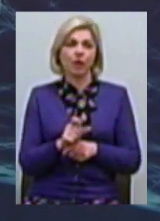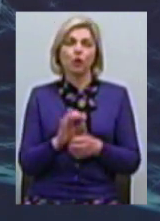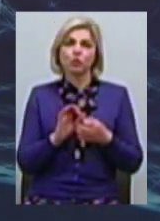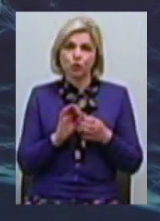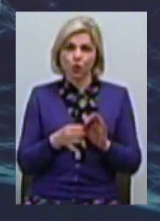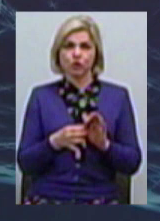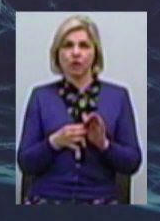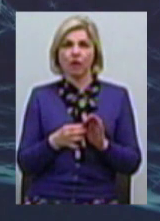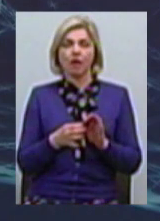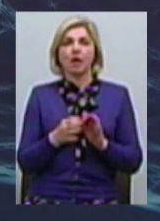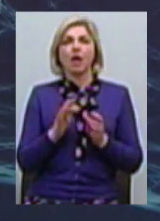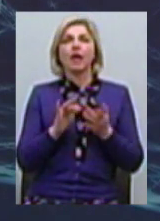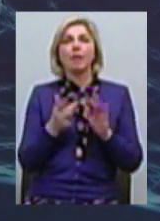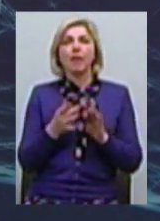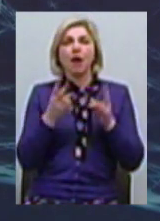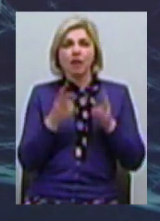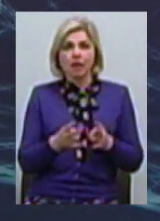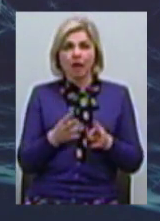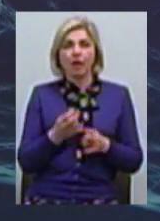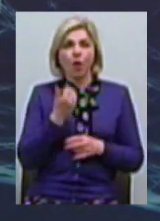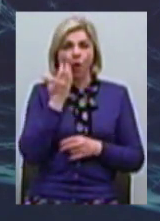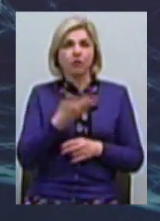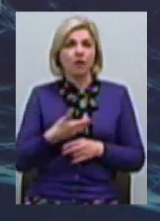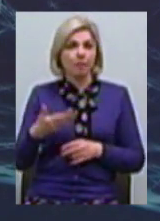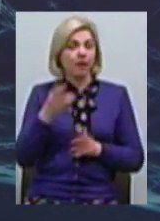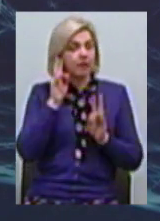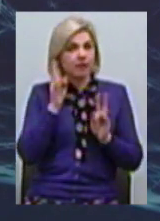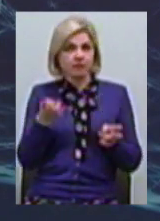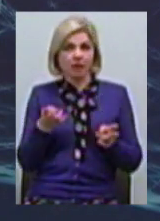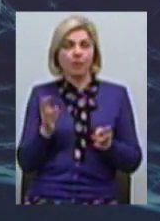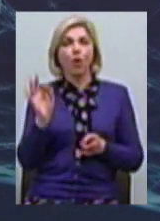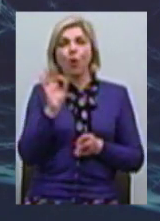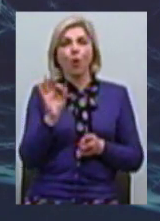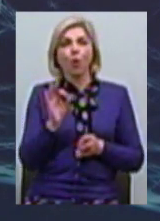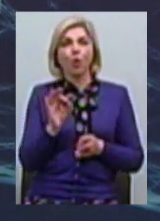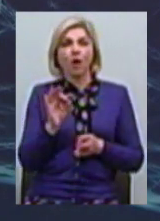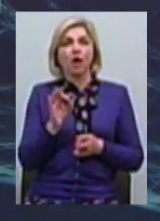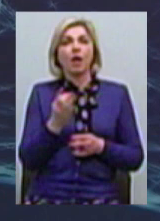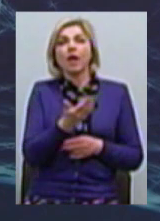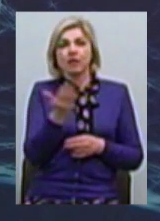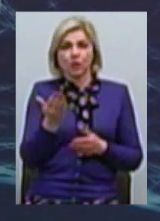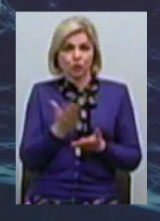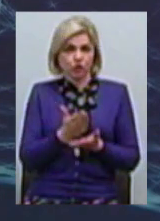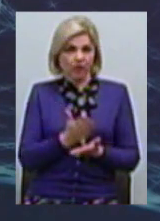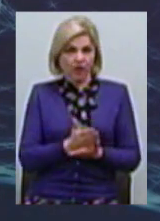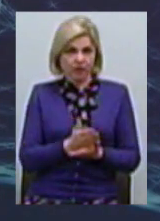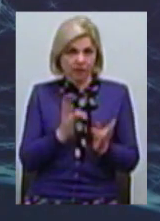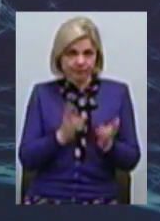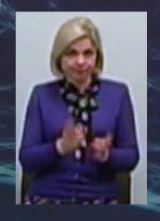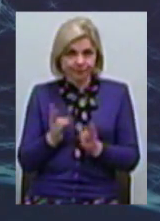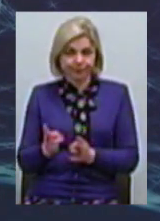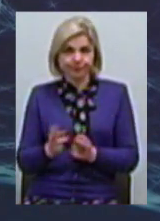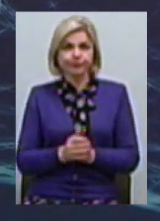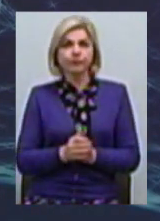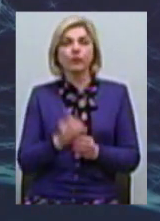сложные кибератаки, когда мы, по сути, не знаем об их существовании. А